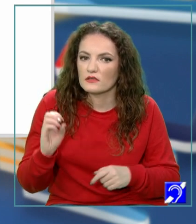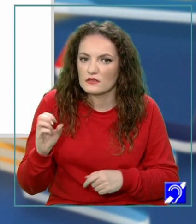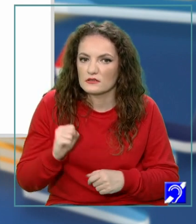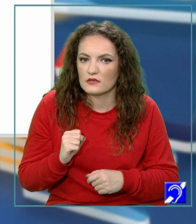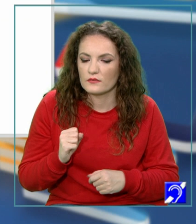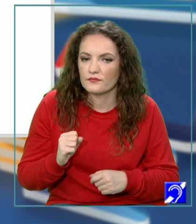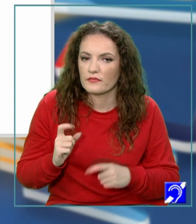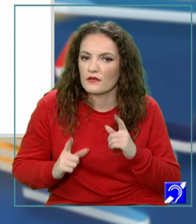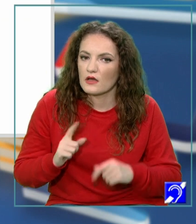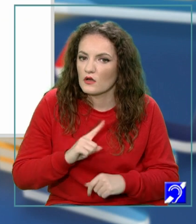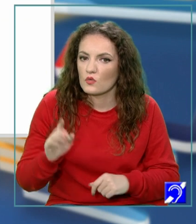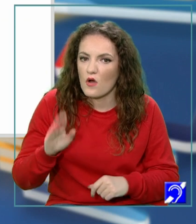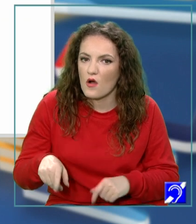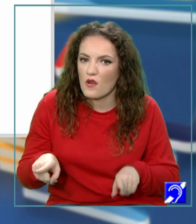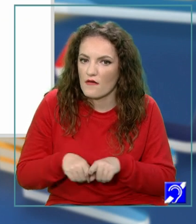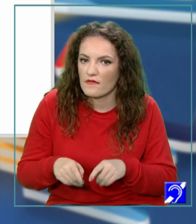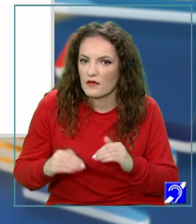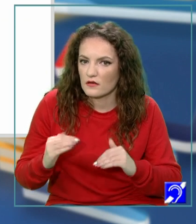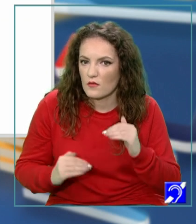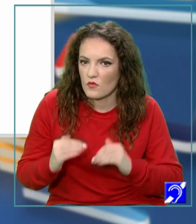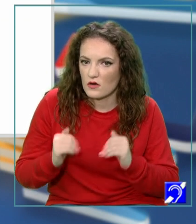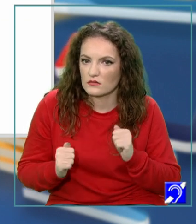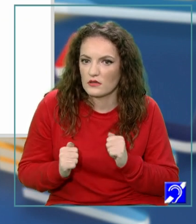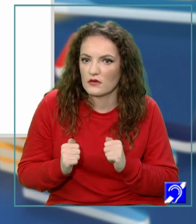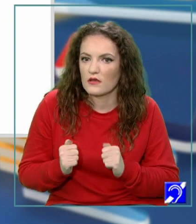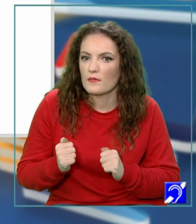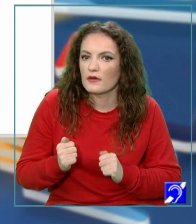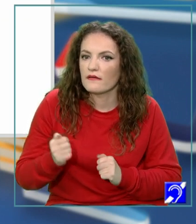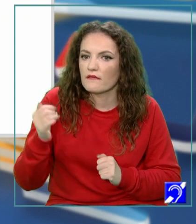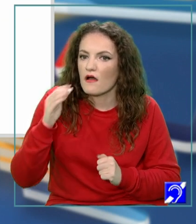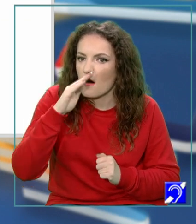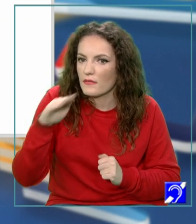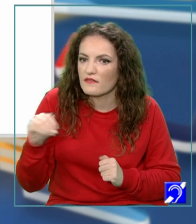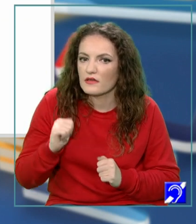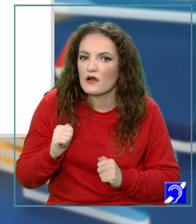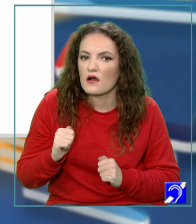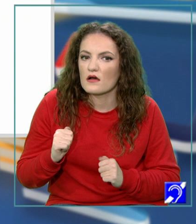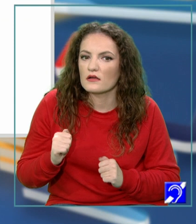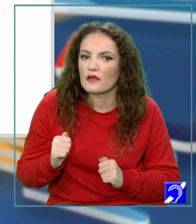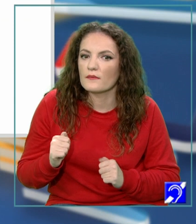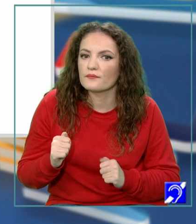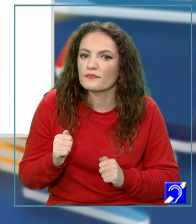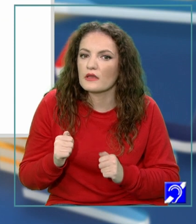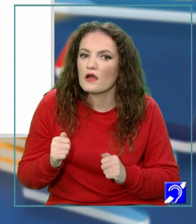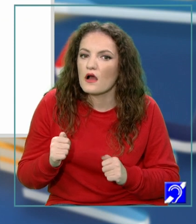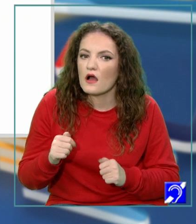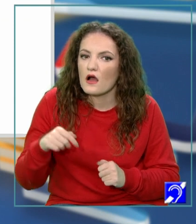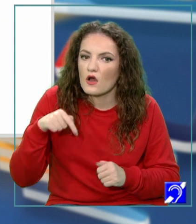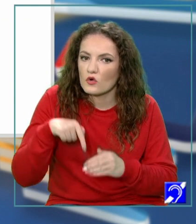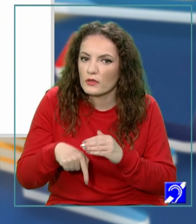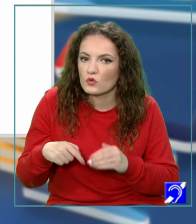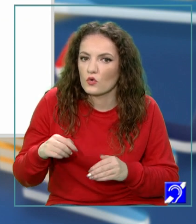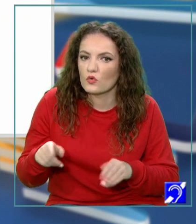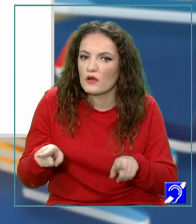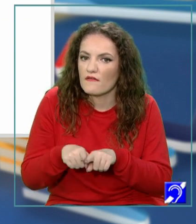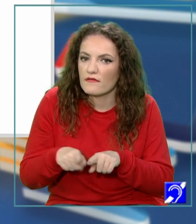la numitorul comun și procedăm ca la fracțiile ordinare. Adică, numitorul comun este produsul factorilor comuni și